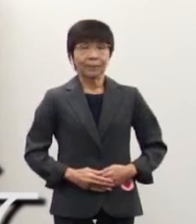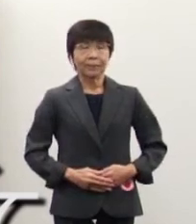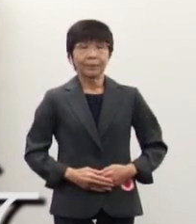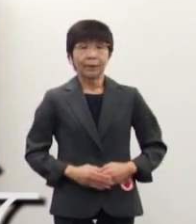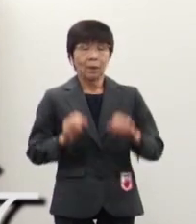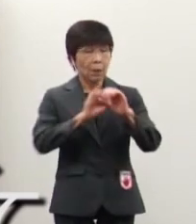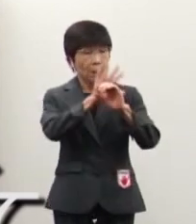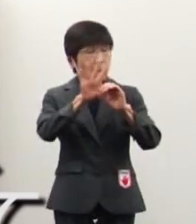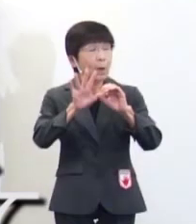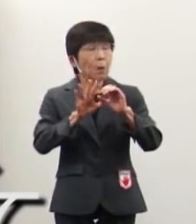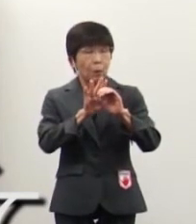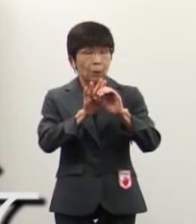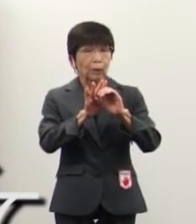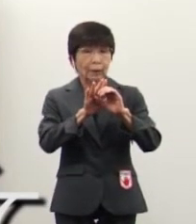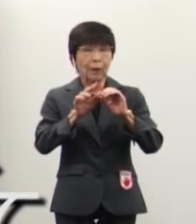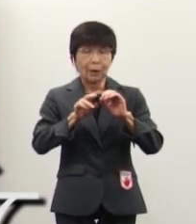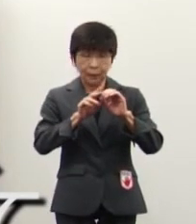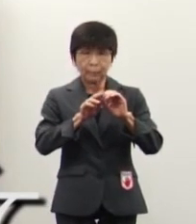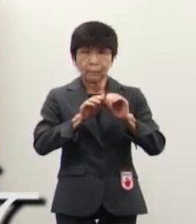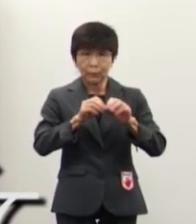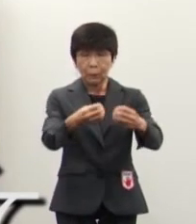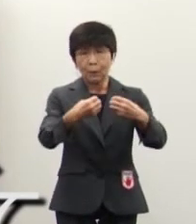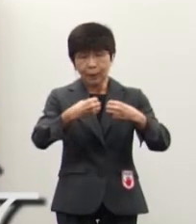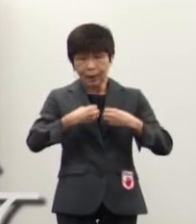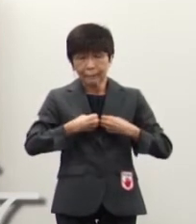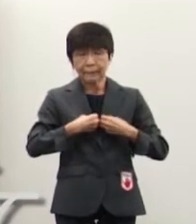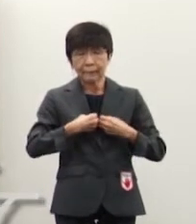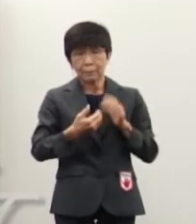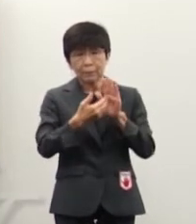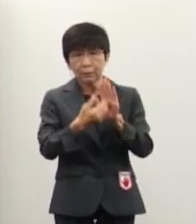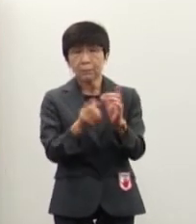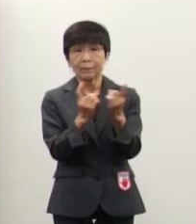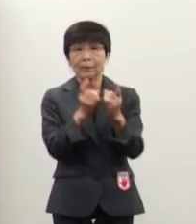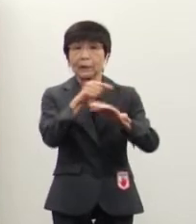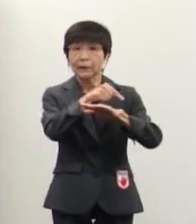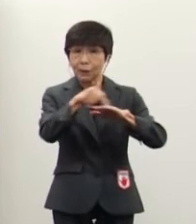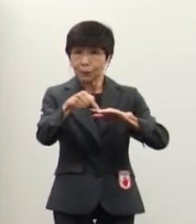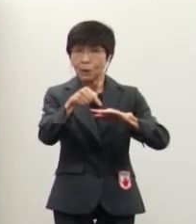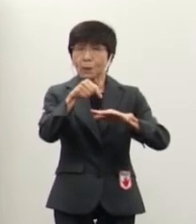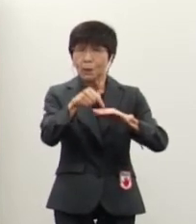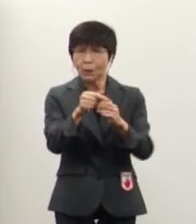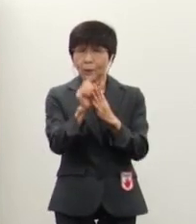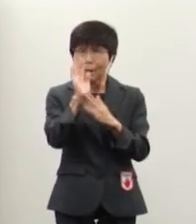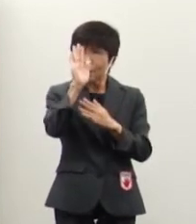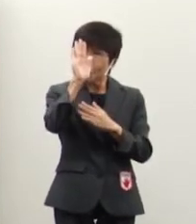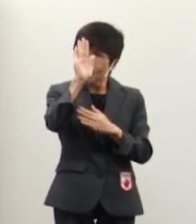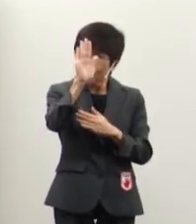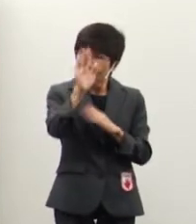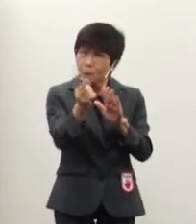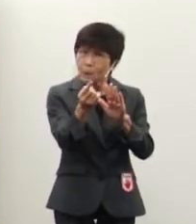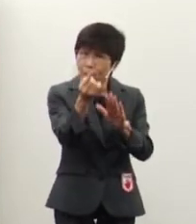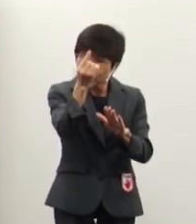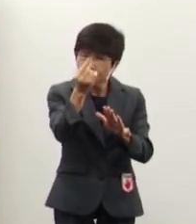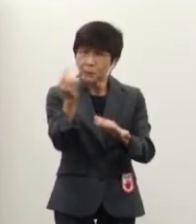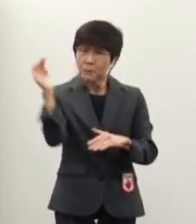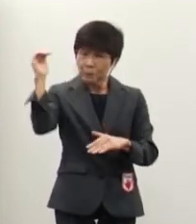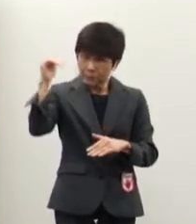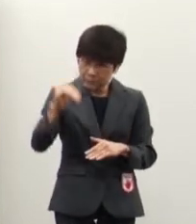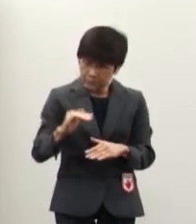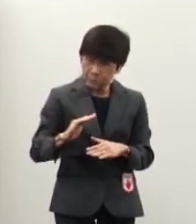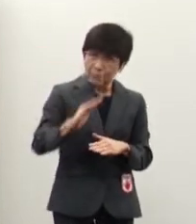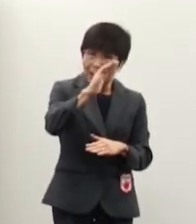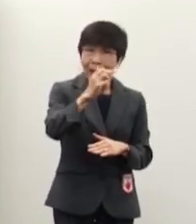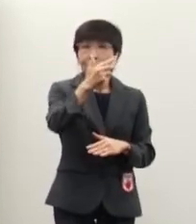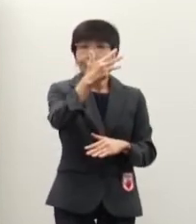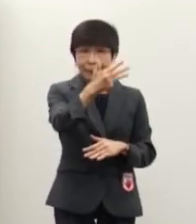新型コロナウイルス感染症対策につきまして申し上げます。本件は、いずれ訪れるであろう第8波に、先手で対